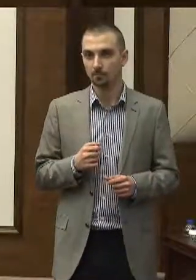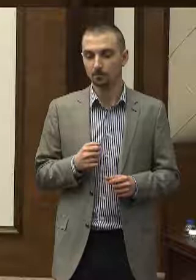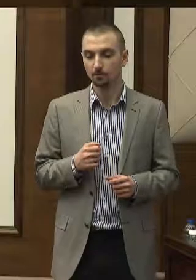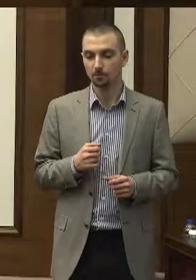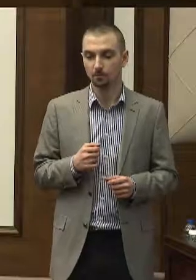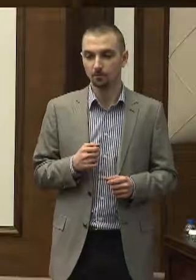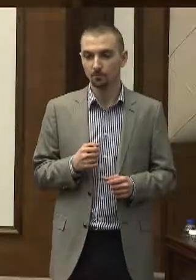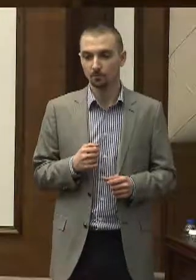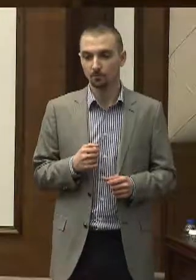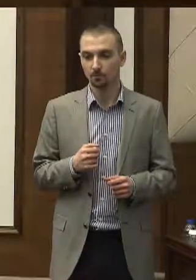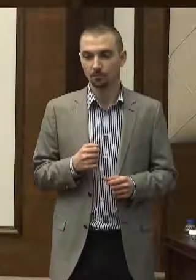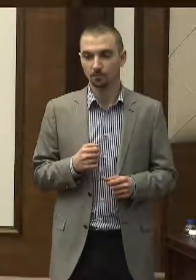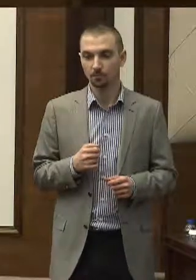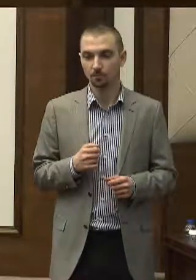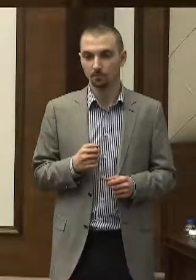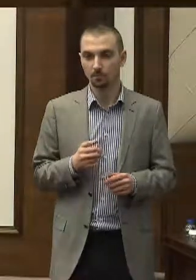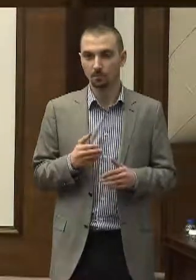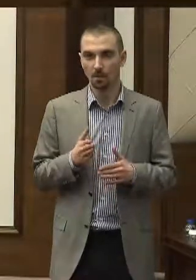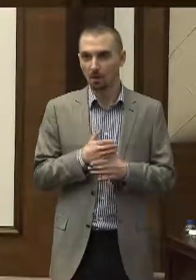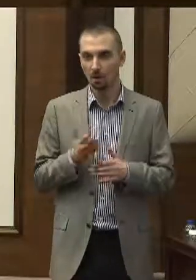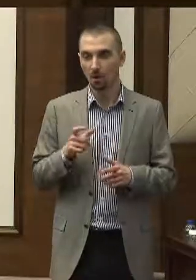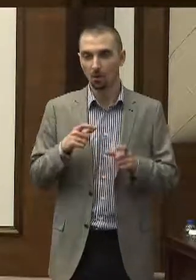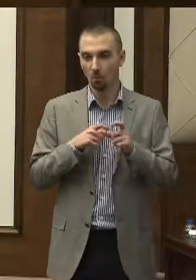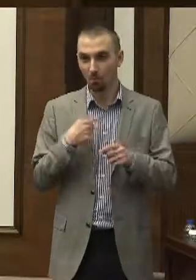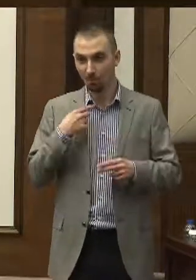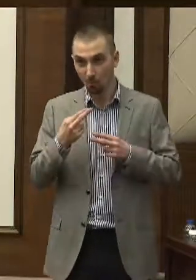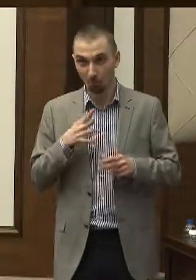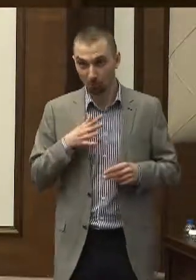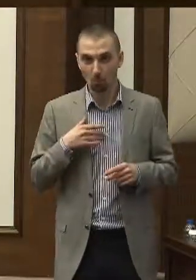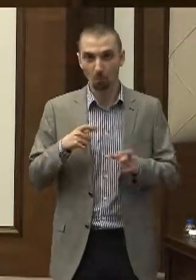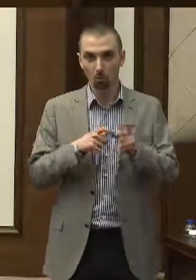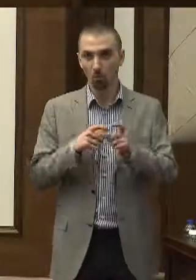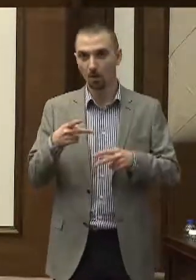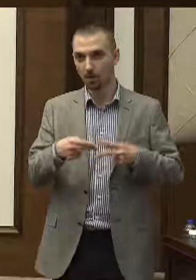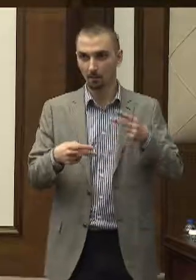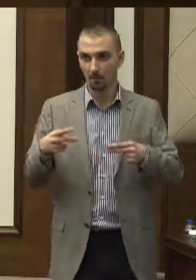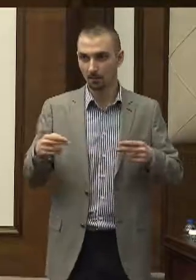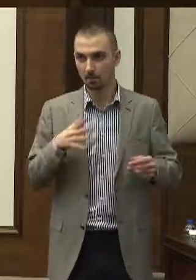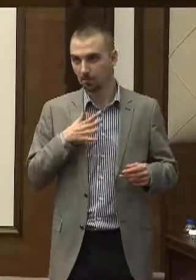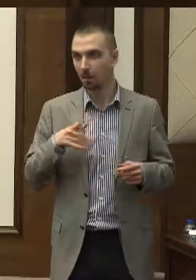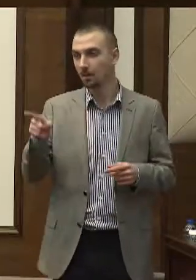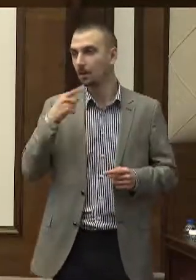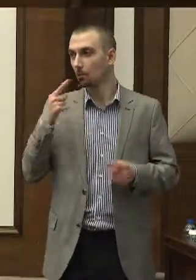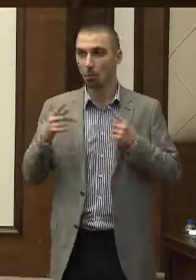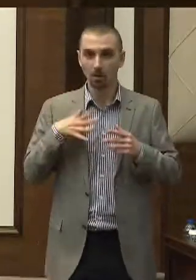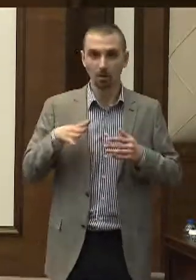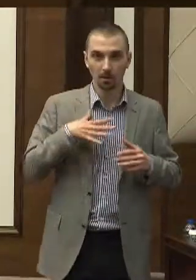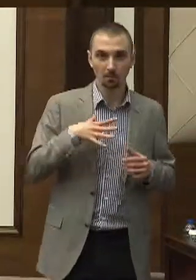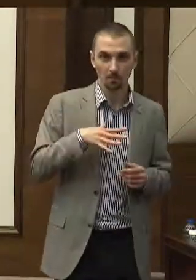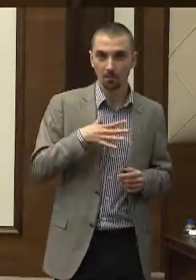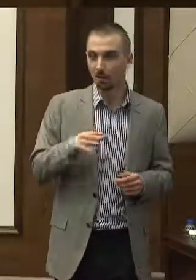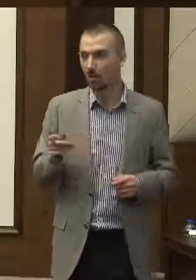acaba niye sözümüzü kesiyor demiştiniz. Şimdi orası da isteyebilir, orası da isteyebilir. Onun için